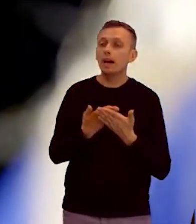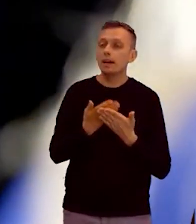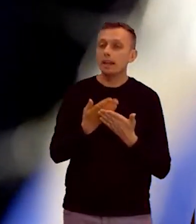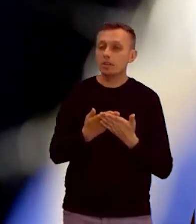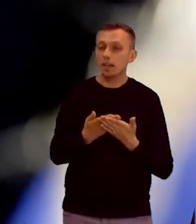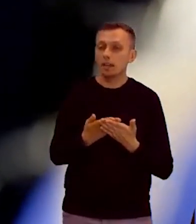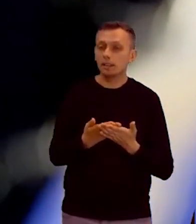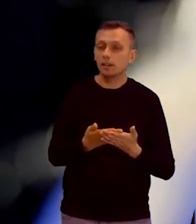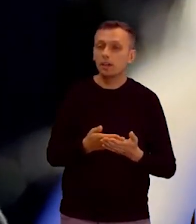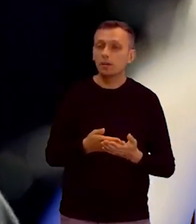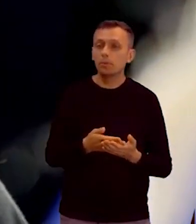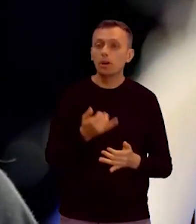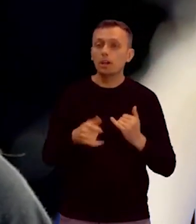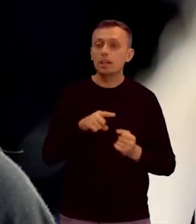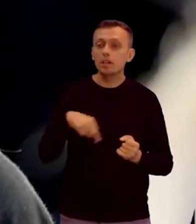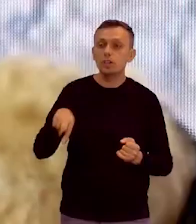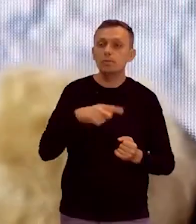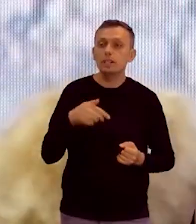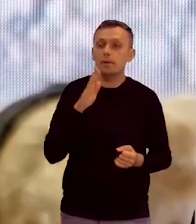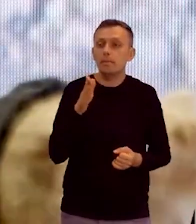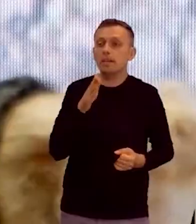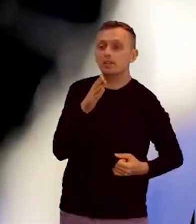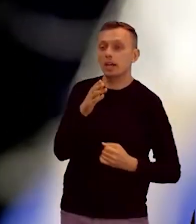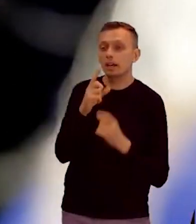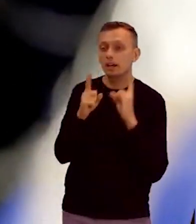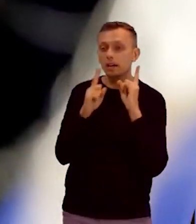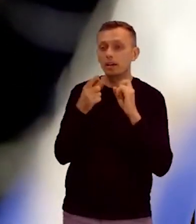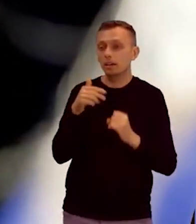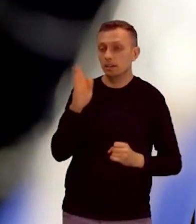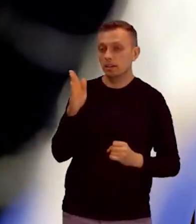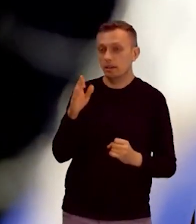odzywali, to nie byłoby nas tutaj i